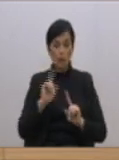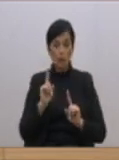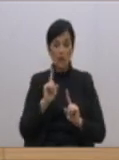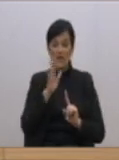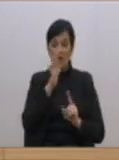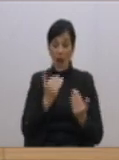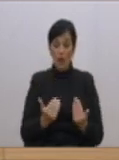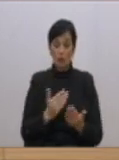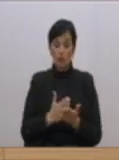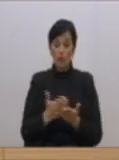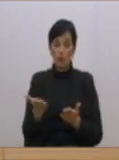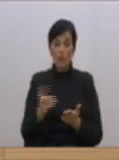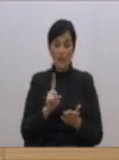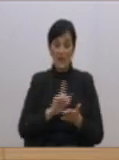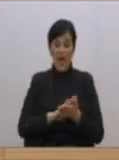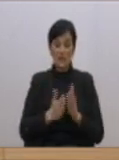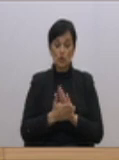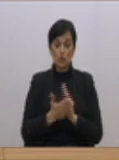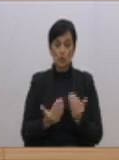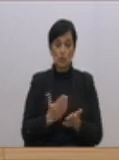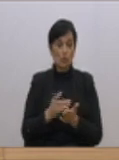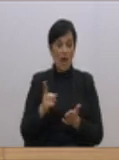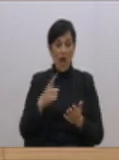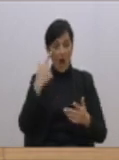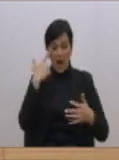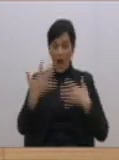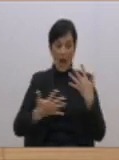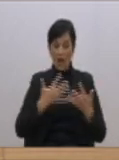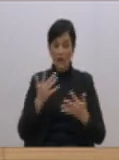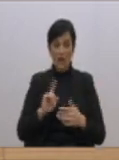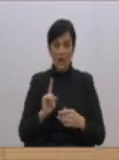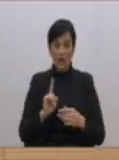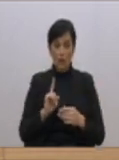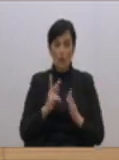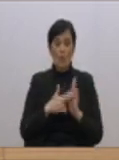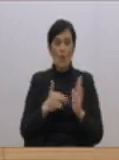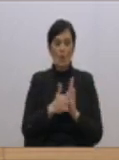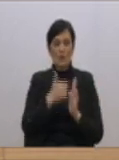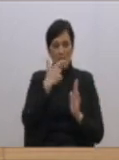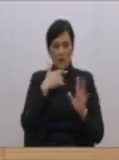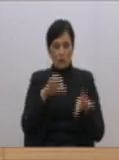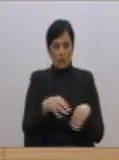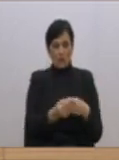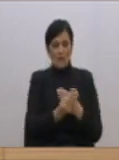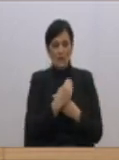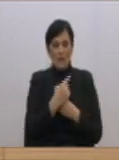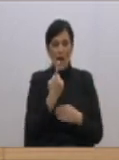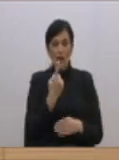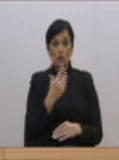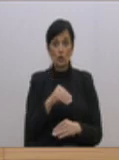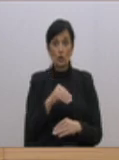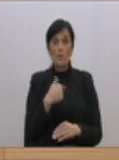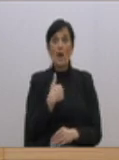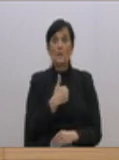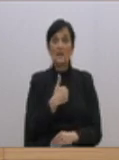ხართ, რა სიტუაციაში ხართ, ეს არაგერიოთ. Ასევე, და ბოდიში ბატონო თავმჯდომარე, რომ დავიმატოთ ერთ წუთი, მე